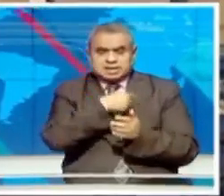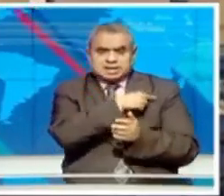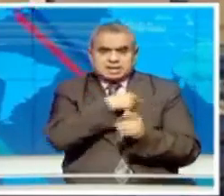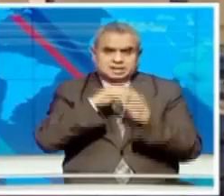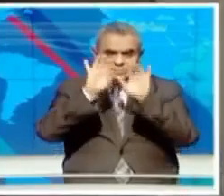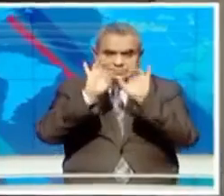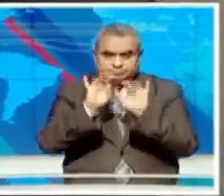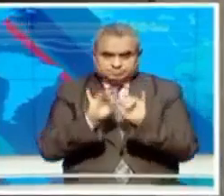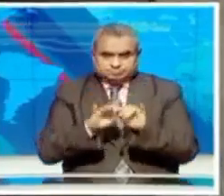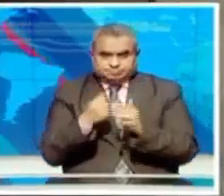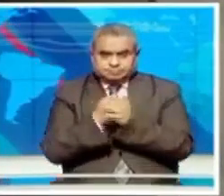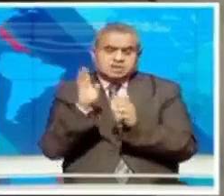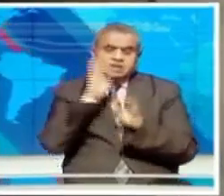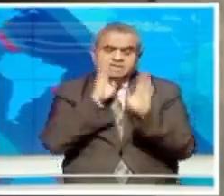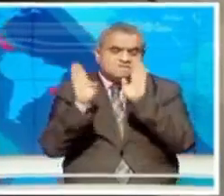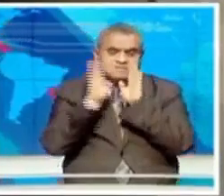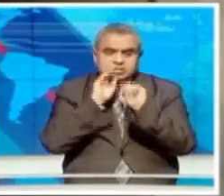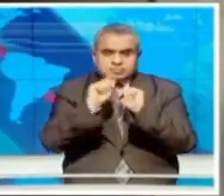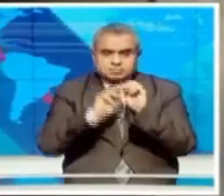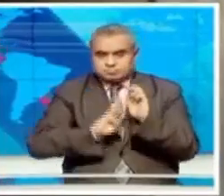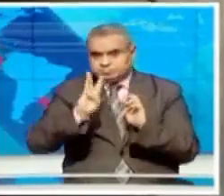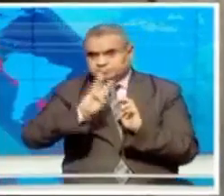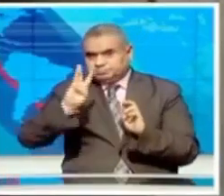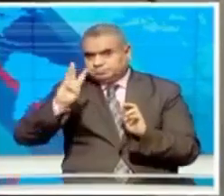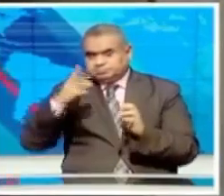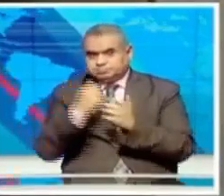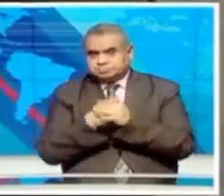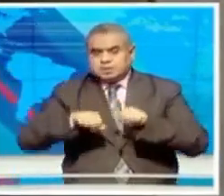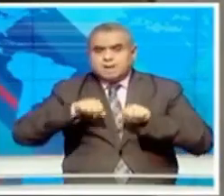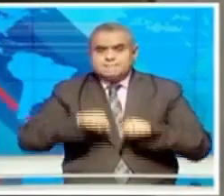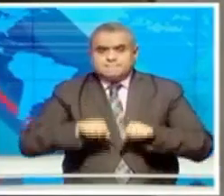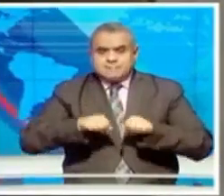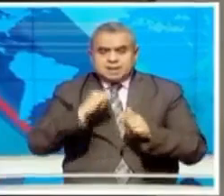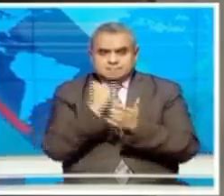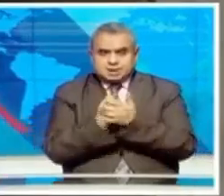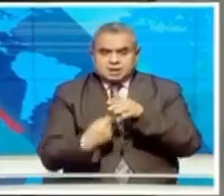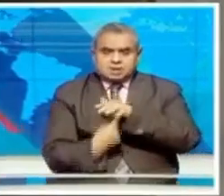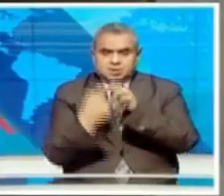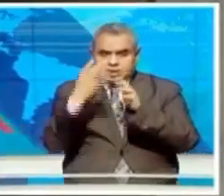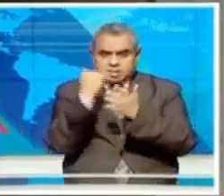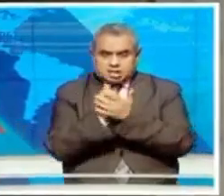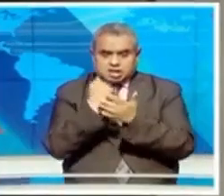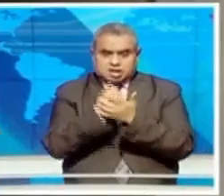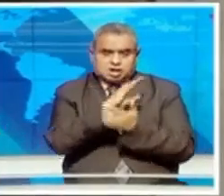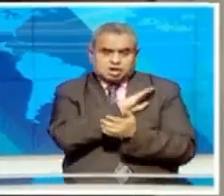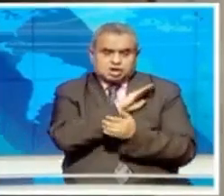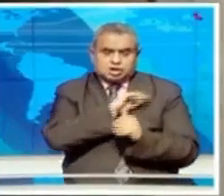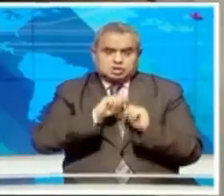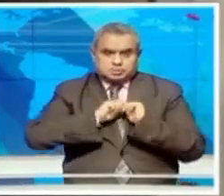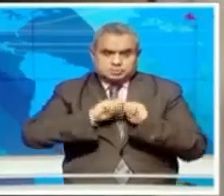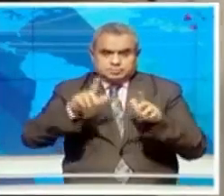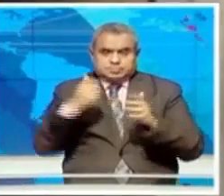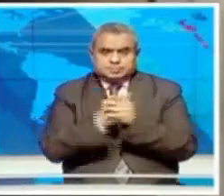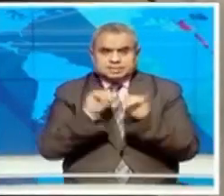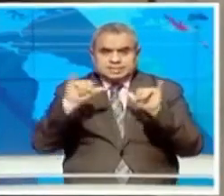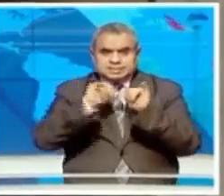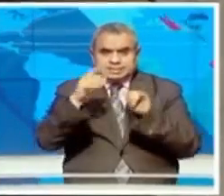البيانات الابتدائية على الصفحة الرسمية لموقع مكتب تنسيق القبول بالأكاديمية والكليات العسكرية على